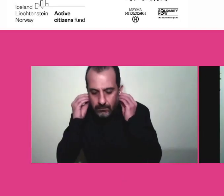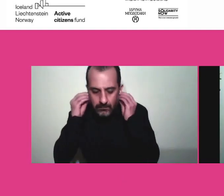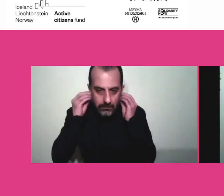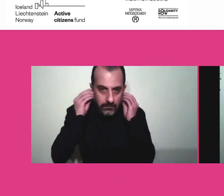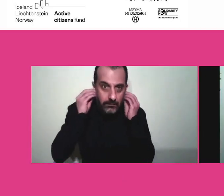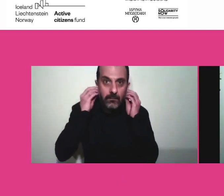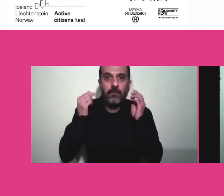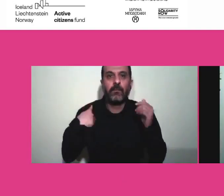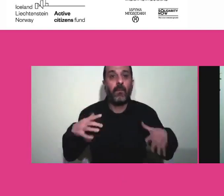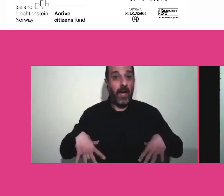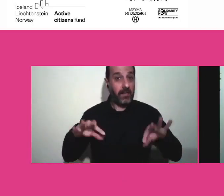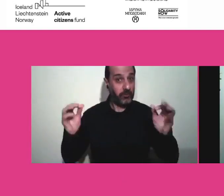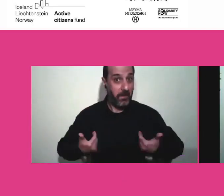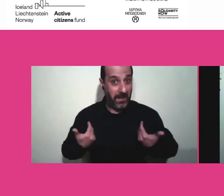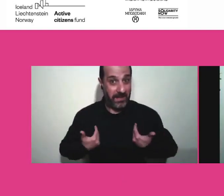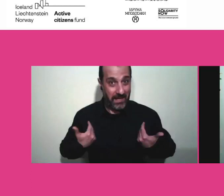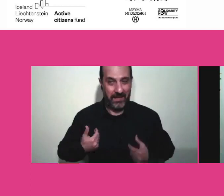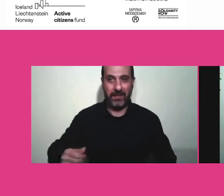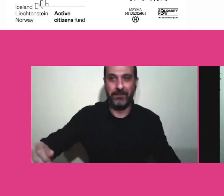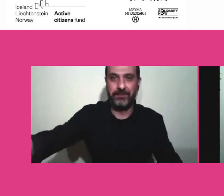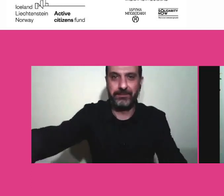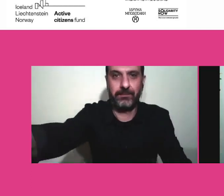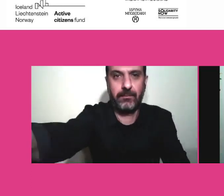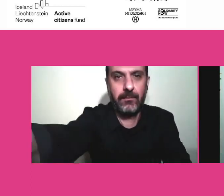Πάμε για παιχνίδι.